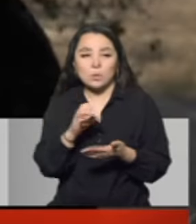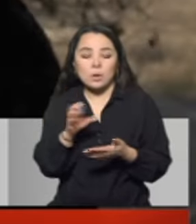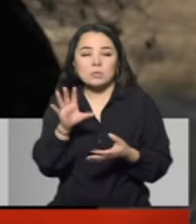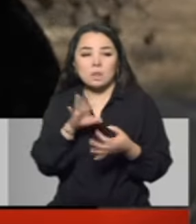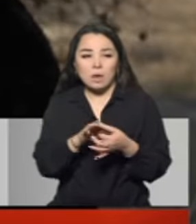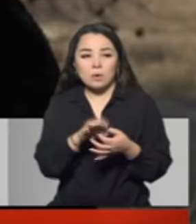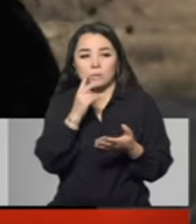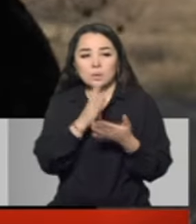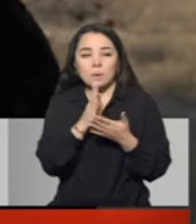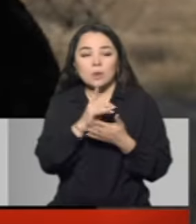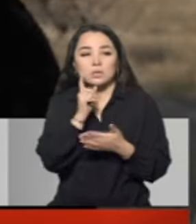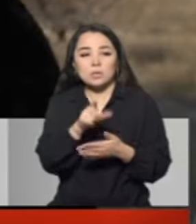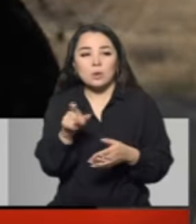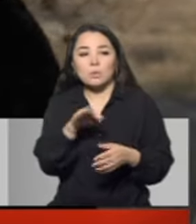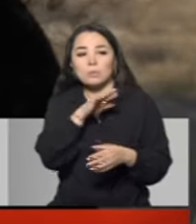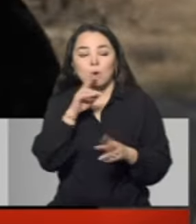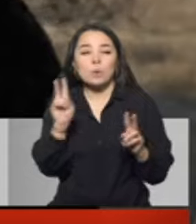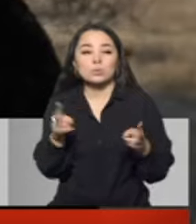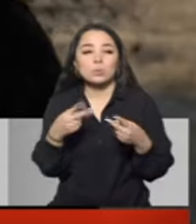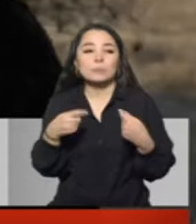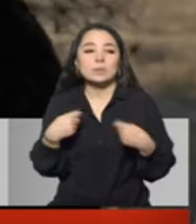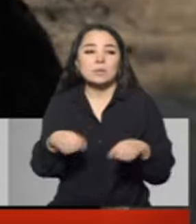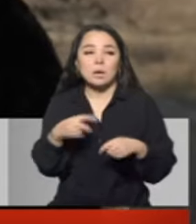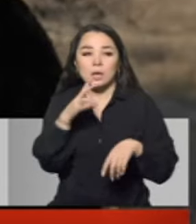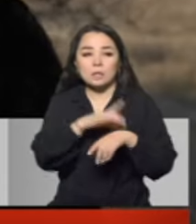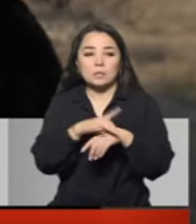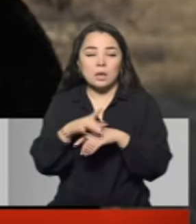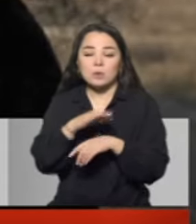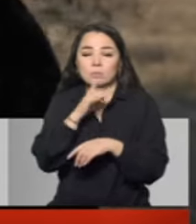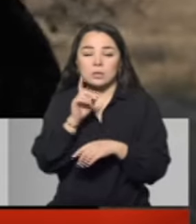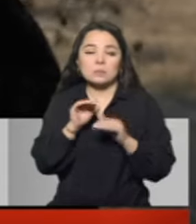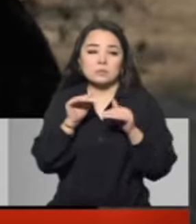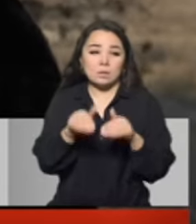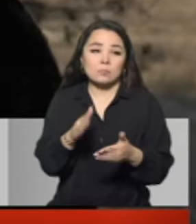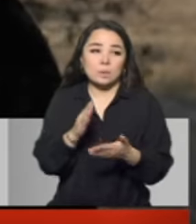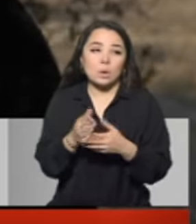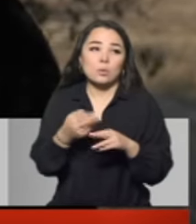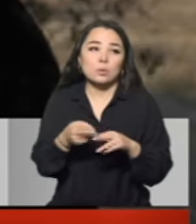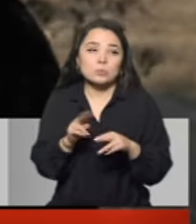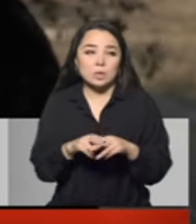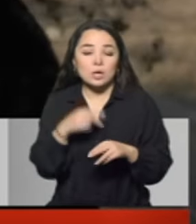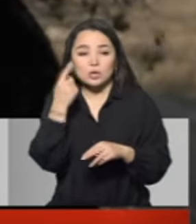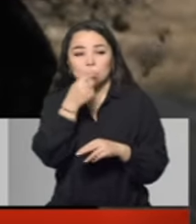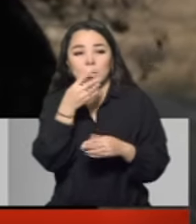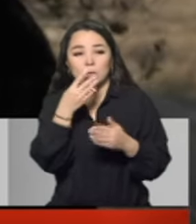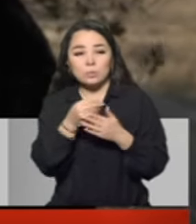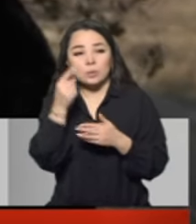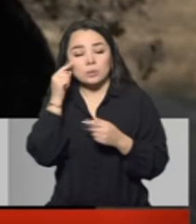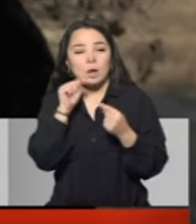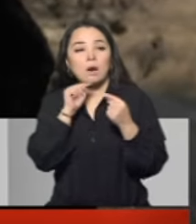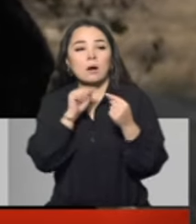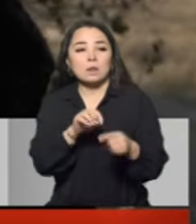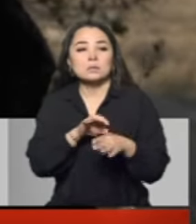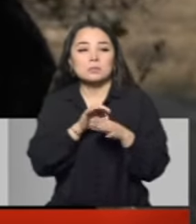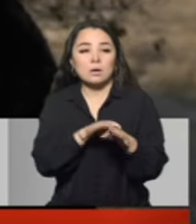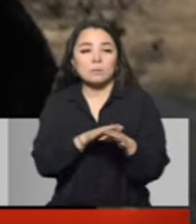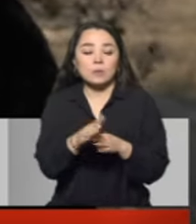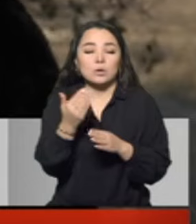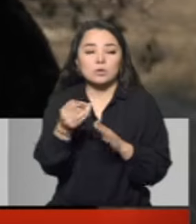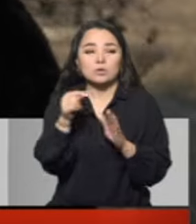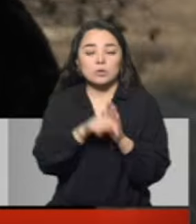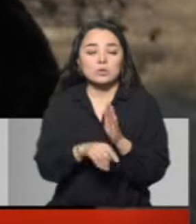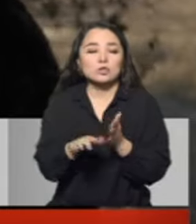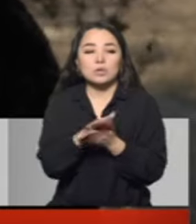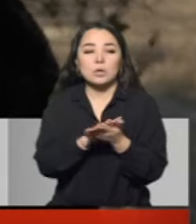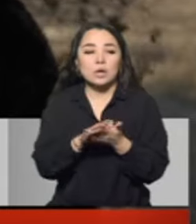тәуелді сатқан, қазір көп жастар, көп клубтарда сатып отыр, оны көп жастар кірген оның кайфіне. Лично өз қарауасым оған қарсымын. Вообще, ондайға,